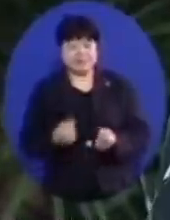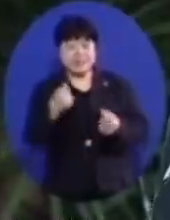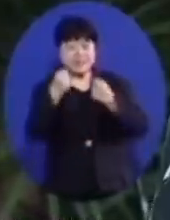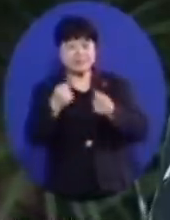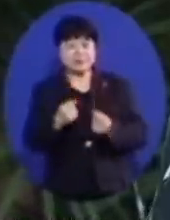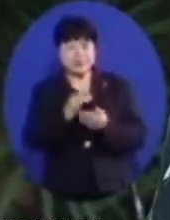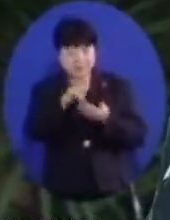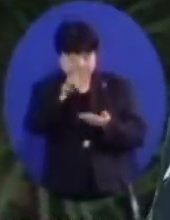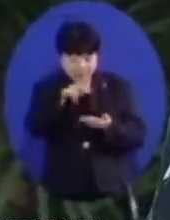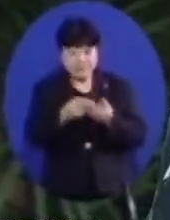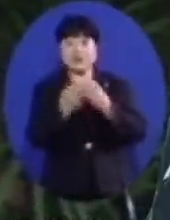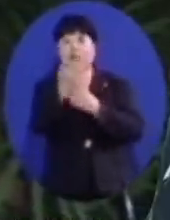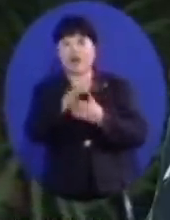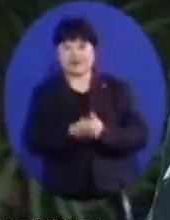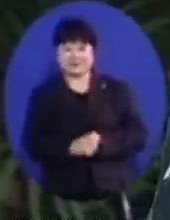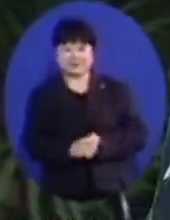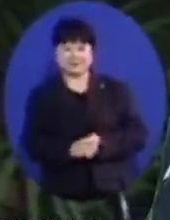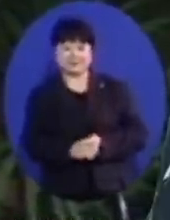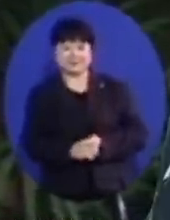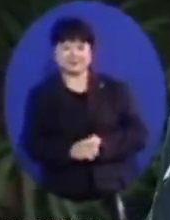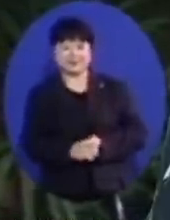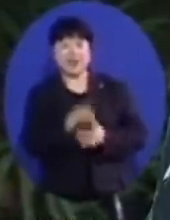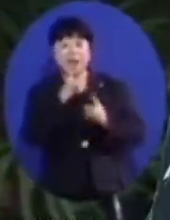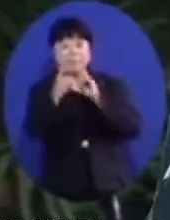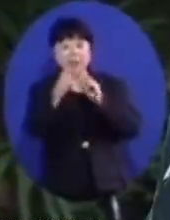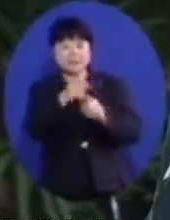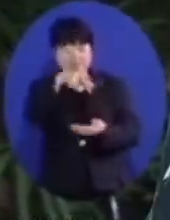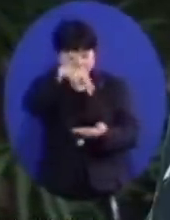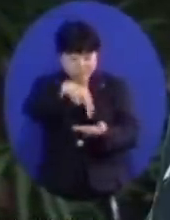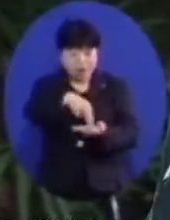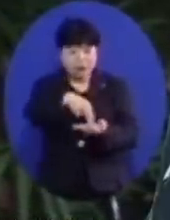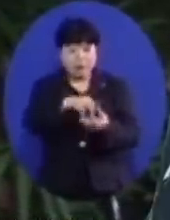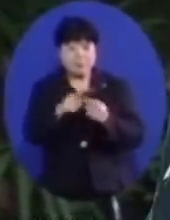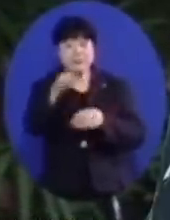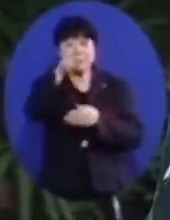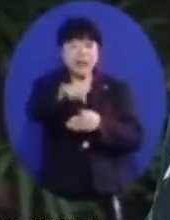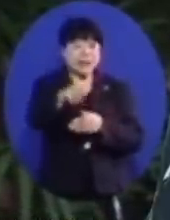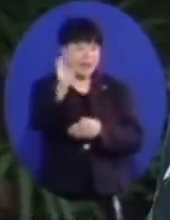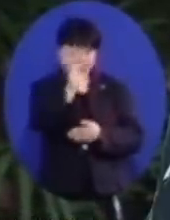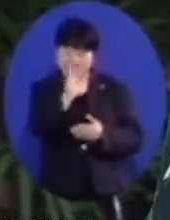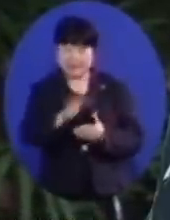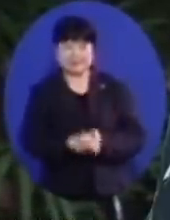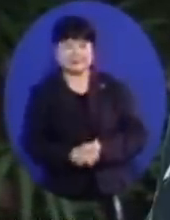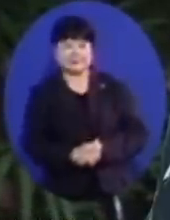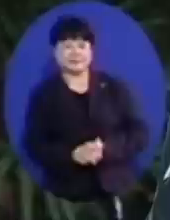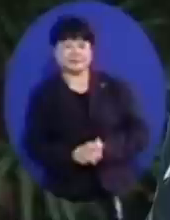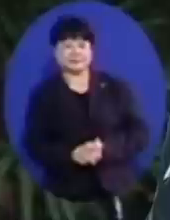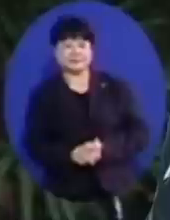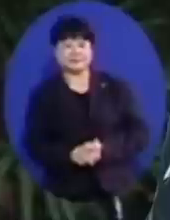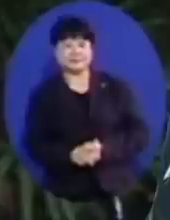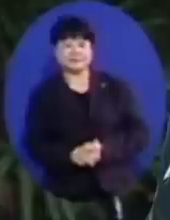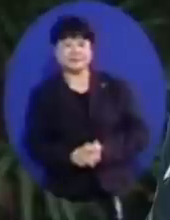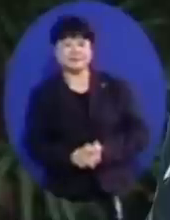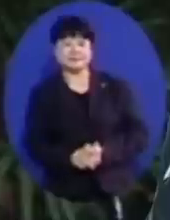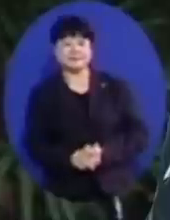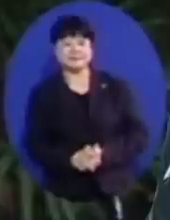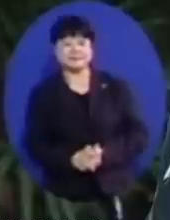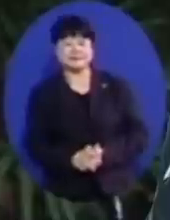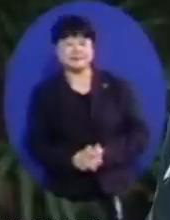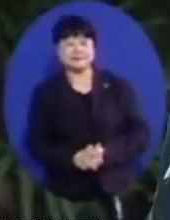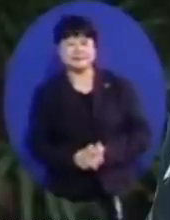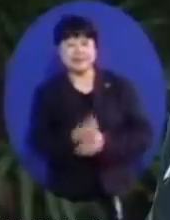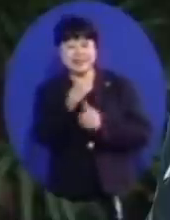힘은 성경 말씀에서 나오는 것입니다 말씀에 써야지 말씀 밖에 수면 안 되는 것입니다